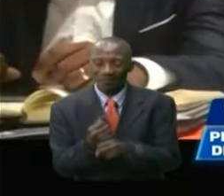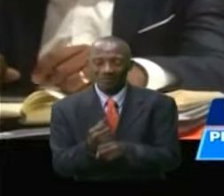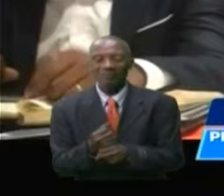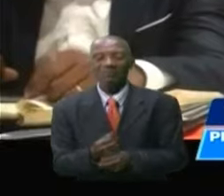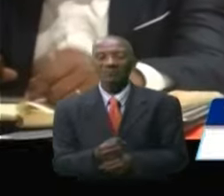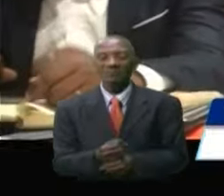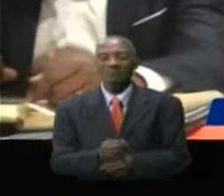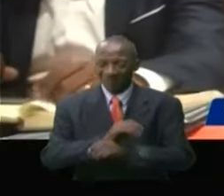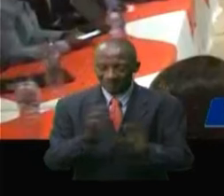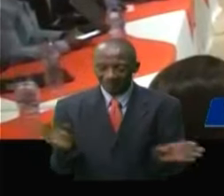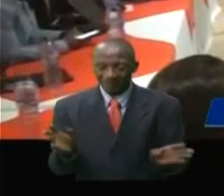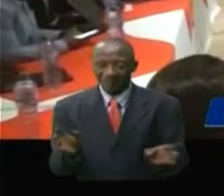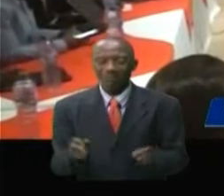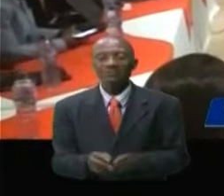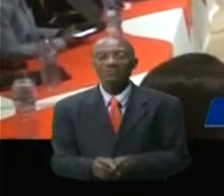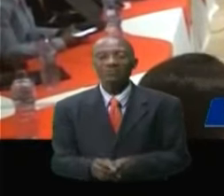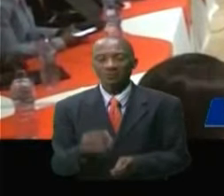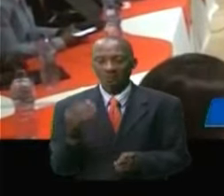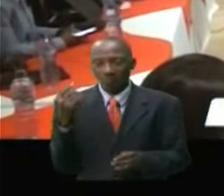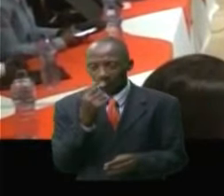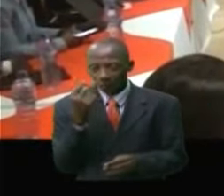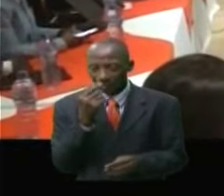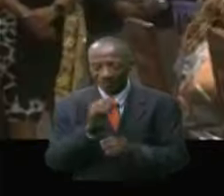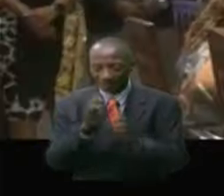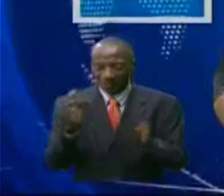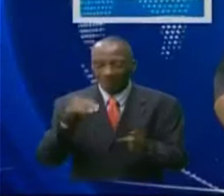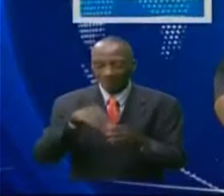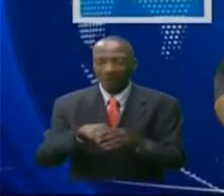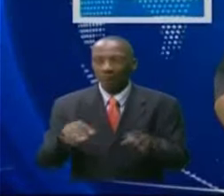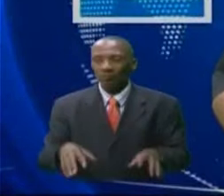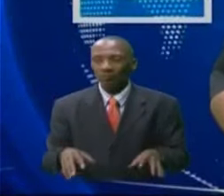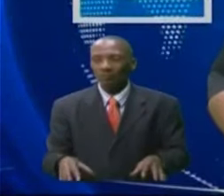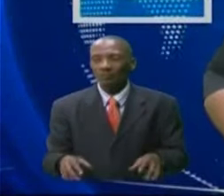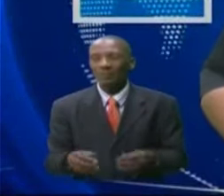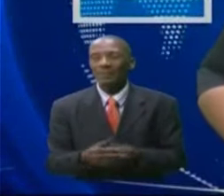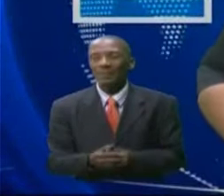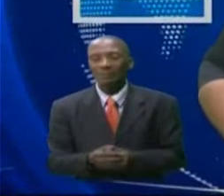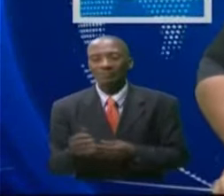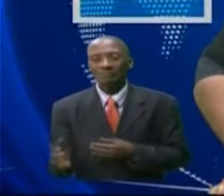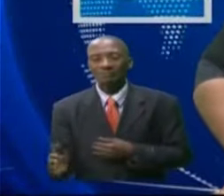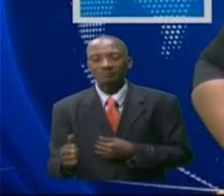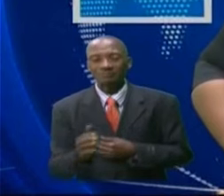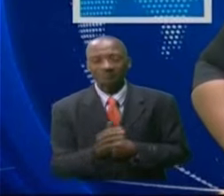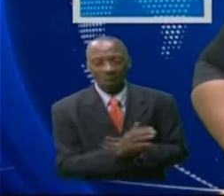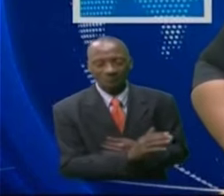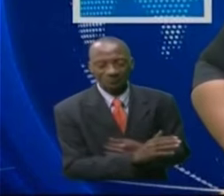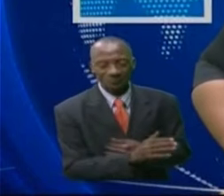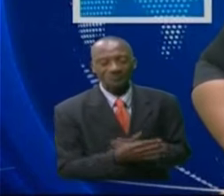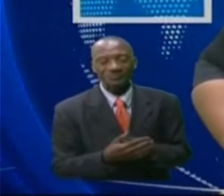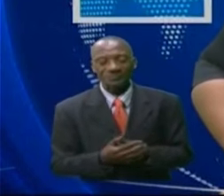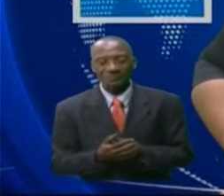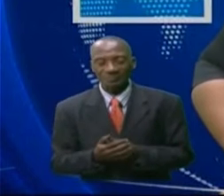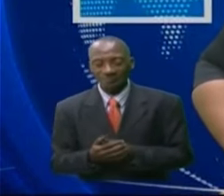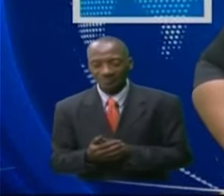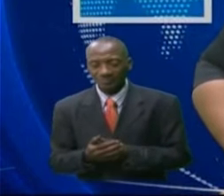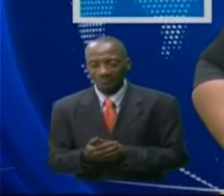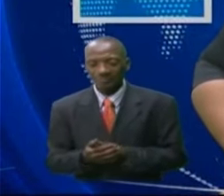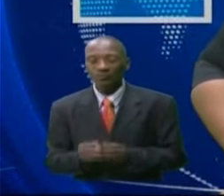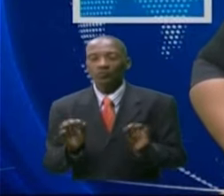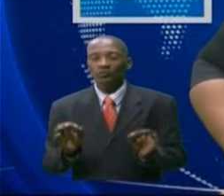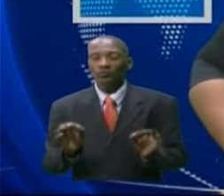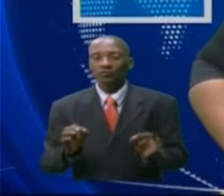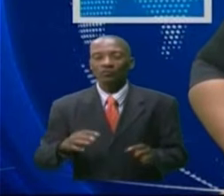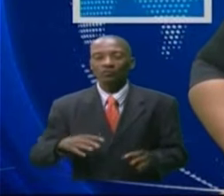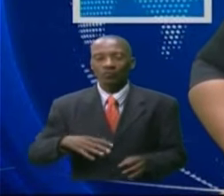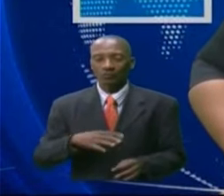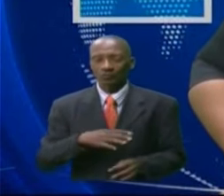de l'entrepreneuriat exemplaire en République démocratique du Congo. Et nous allons finalement pouvoir suivre ce reportage sur le nouveau comité Ngwaka qui